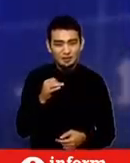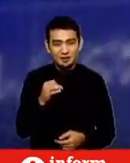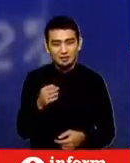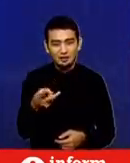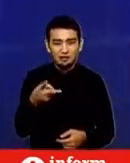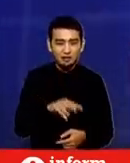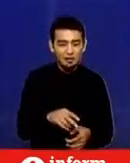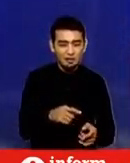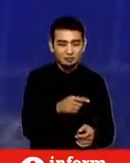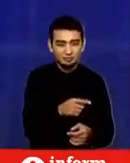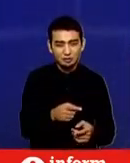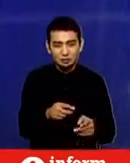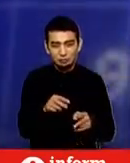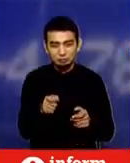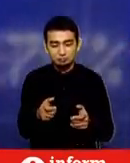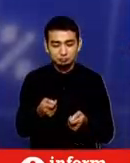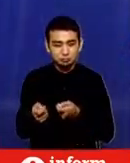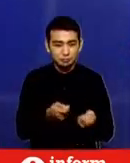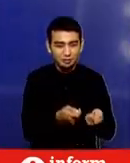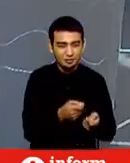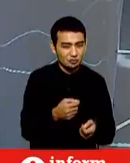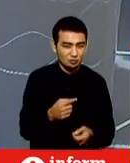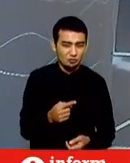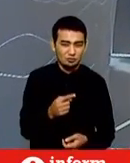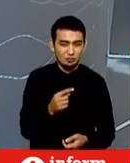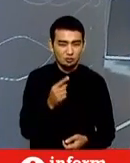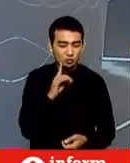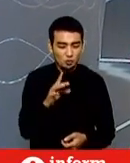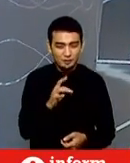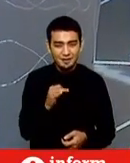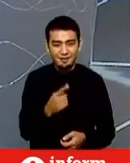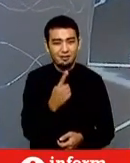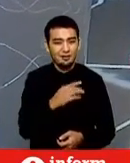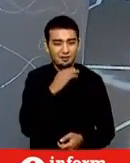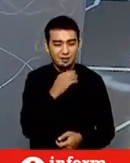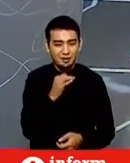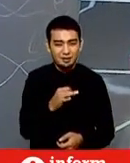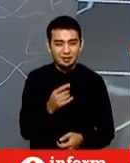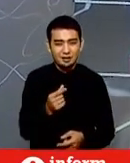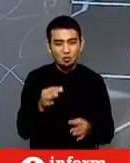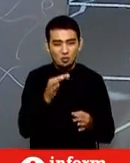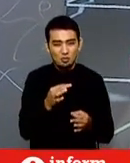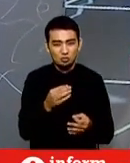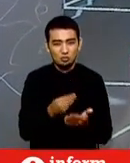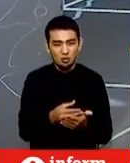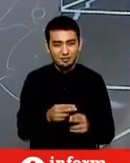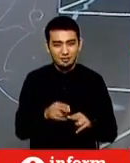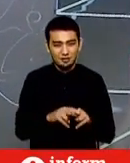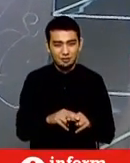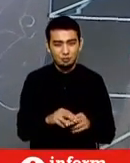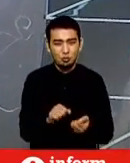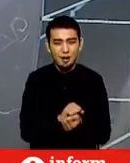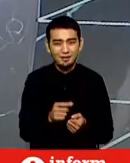тиімсіз. Оны бір қор биржасылық жасап, және де сол құнды қағаздарды ұстайтын эмитенттер дейді, құнды қағаз ұстайтын азаматтардың